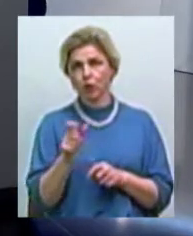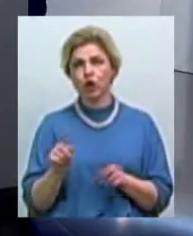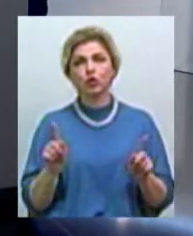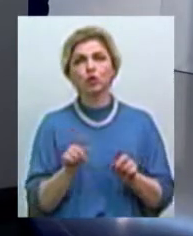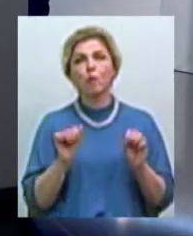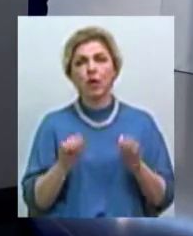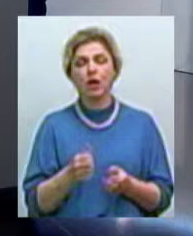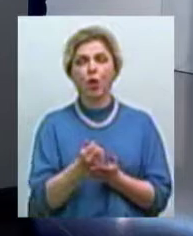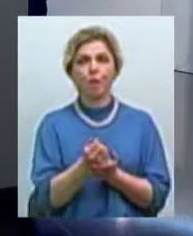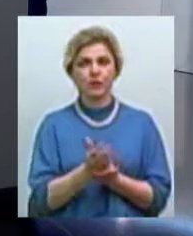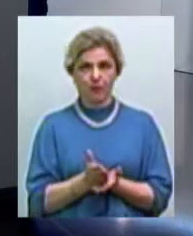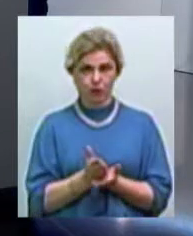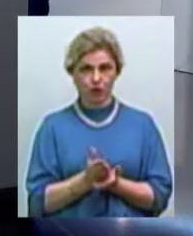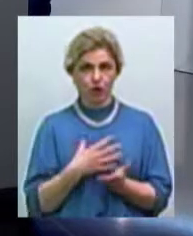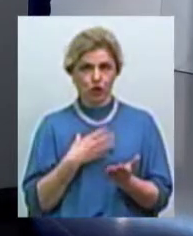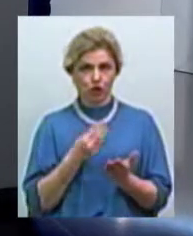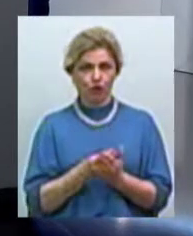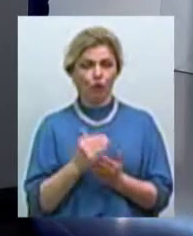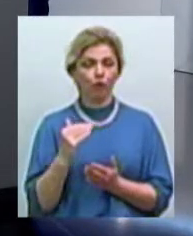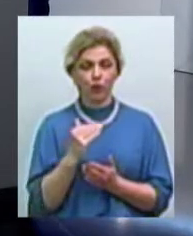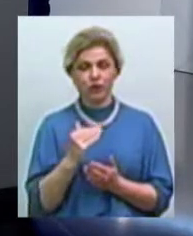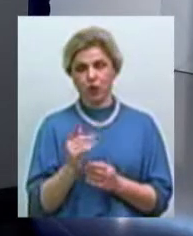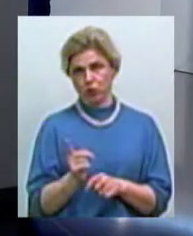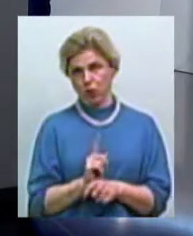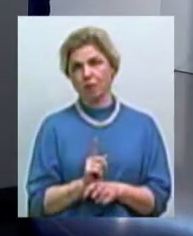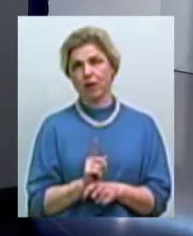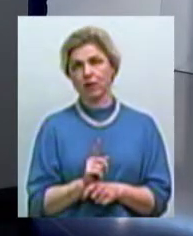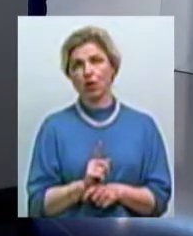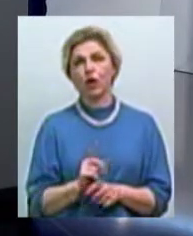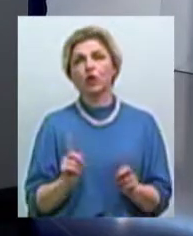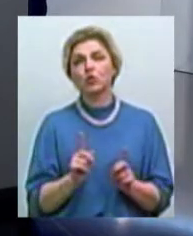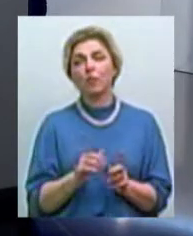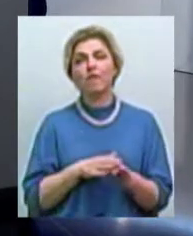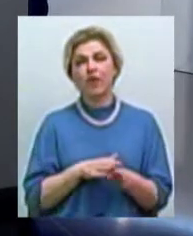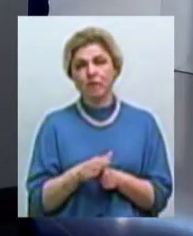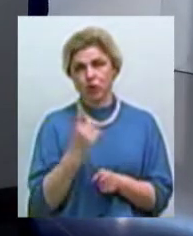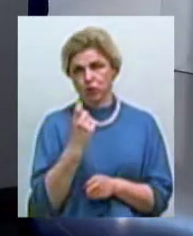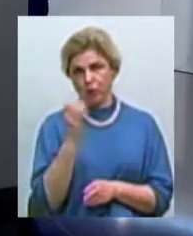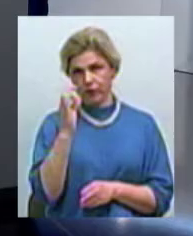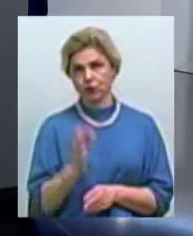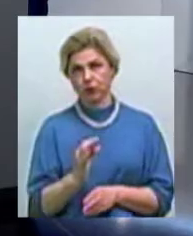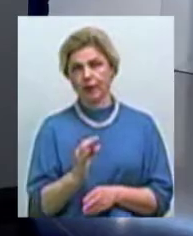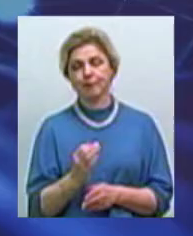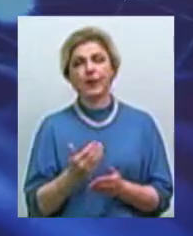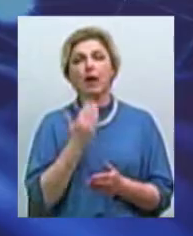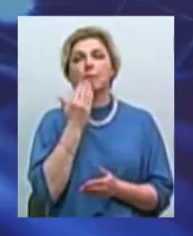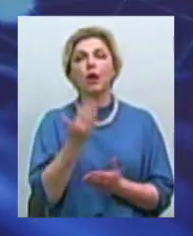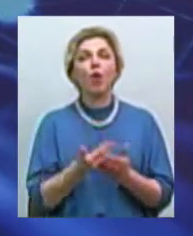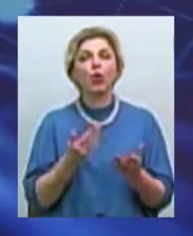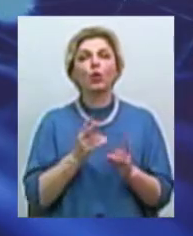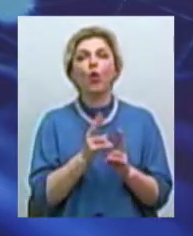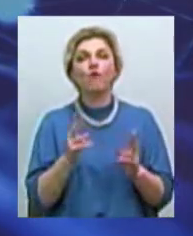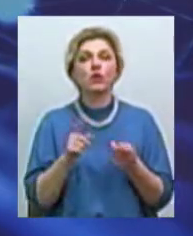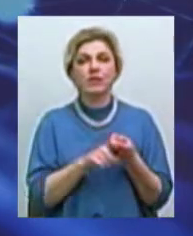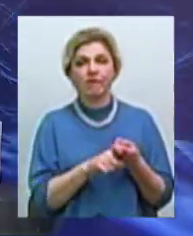могли забезпечити свої функції в нормальному такому руслі, щоб ми здійснювали їх на 100%. А від кого залежить, щоб людей стало